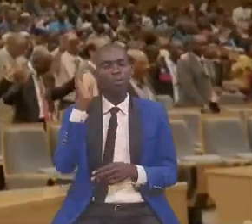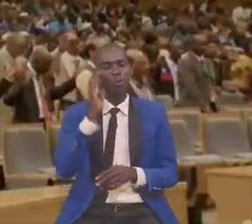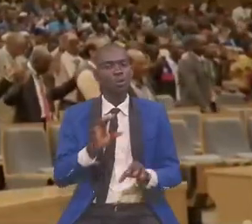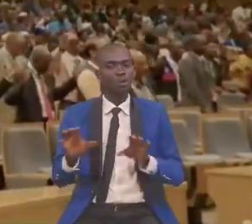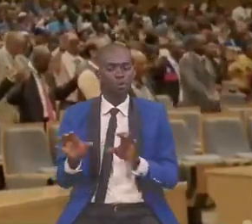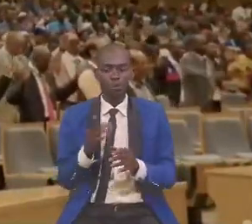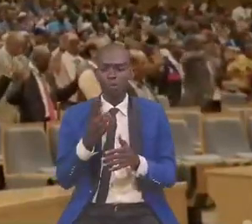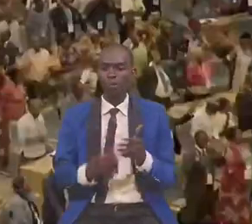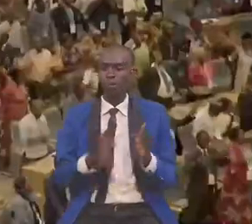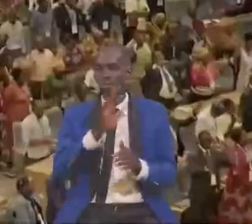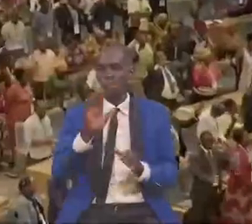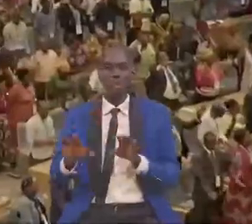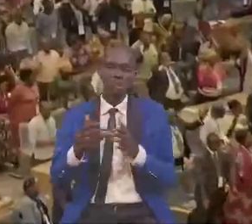fait.